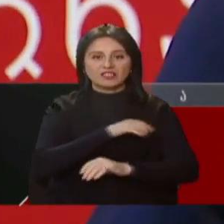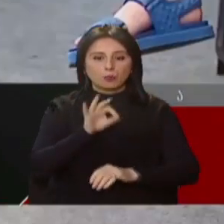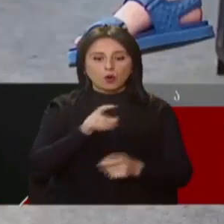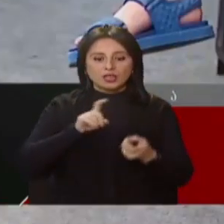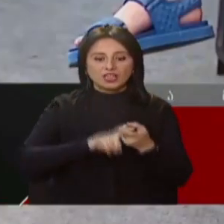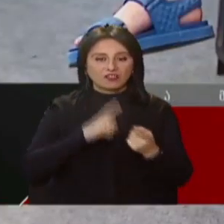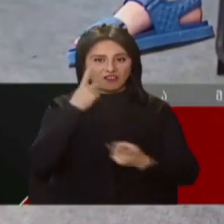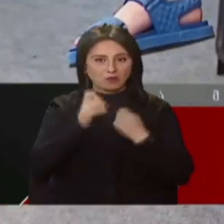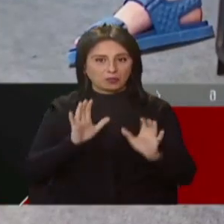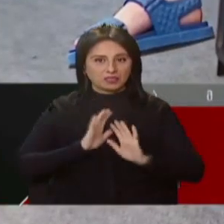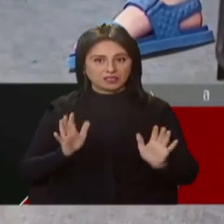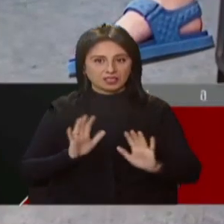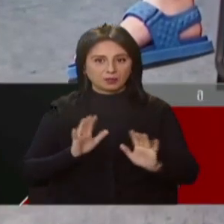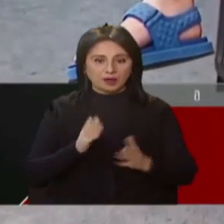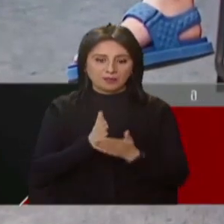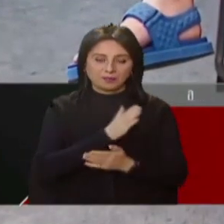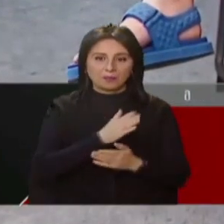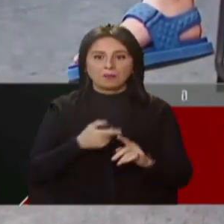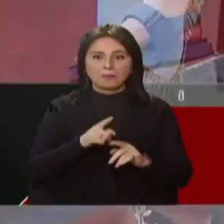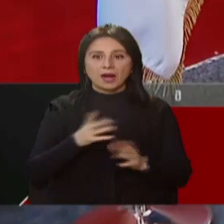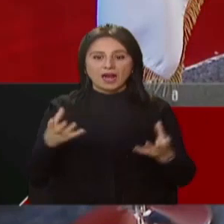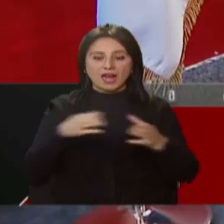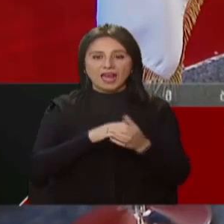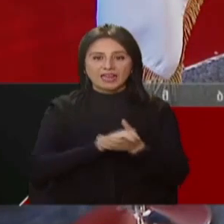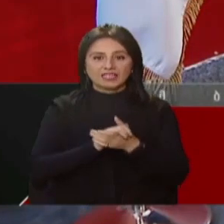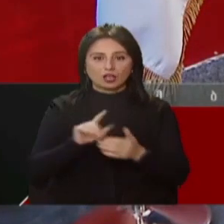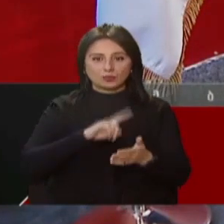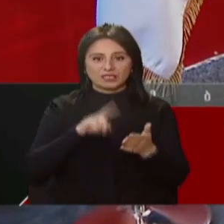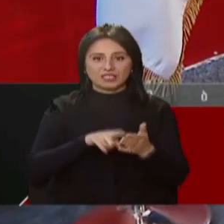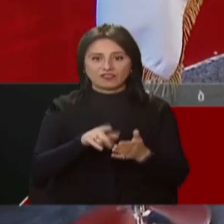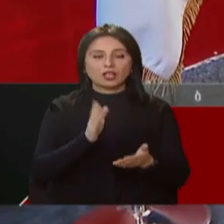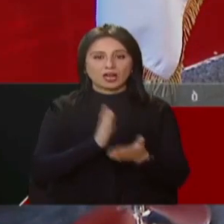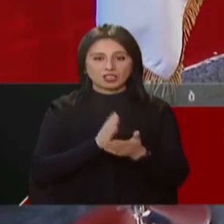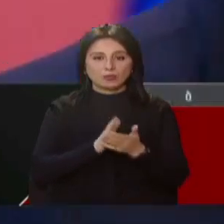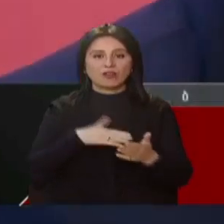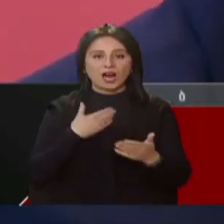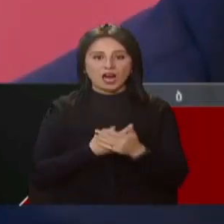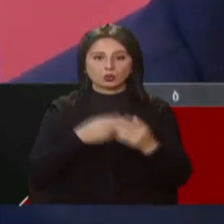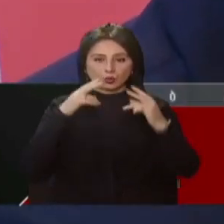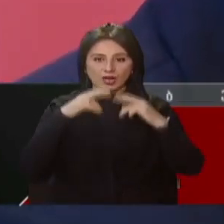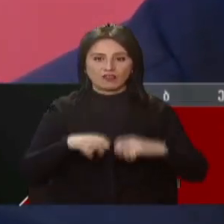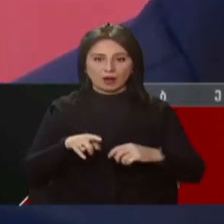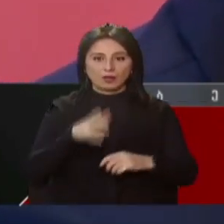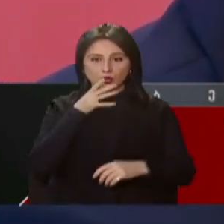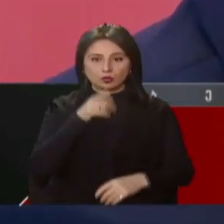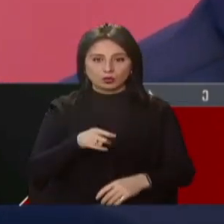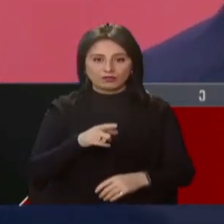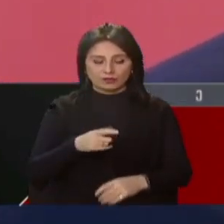ამასთან დაკავშირებით ინფორმაცია. თუმცა მანამდე ერთიანობა ამ საკითხთან დაკავშირებით არსებობდა, აქტიურად განიხილავდნენ ამ ფონზე,